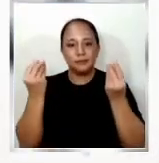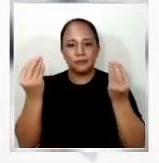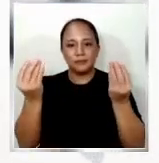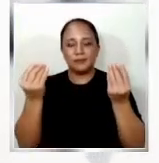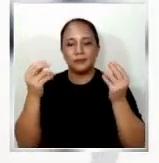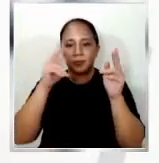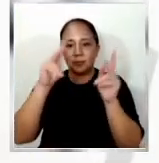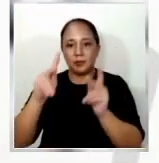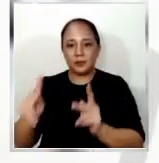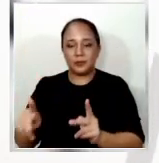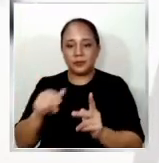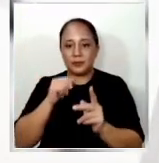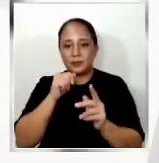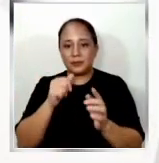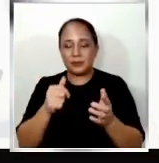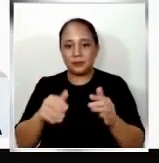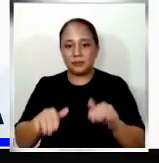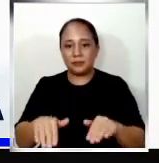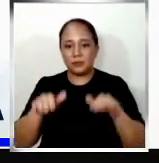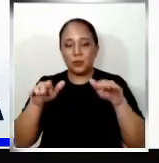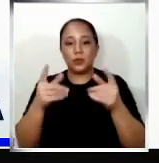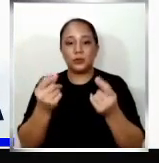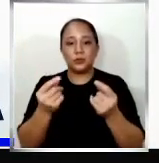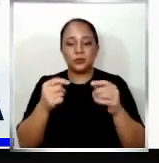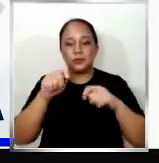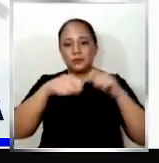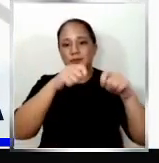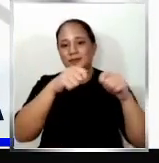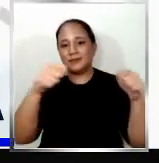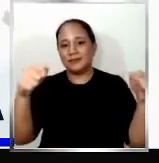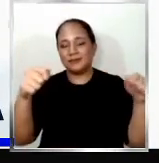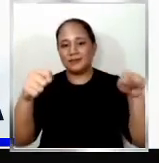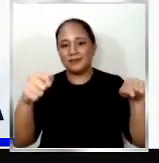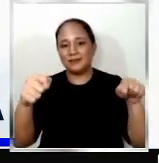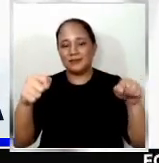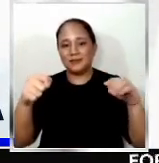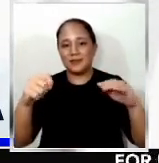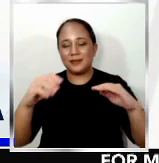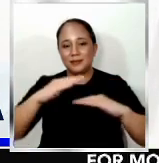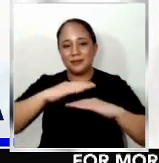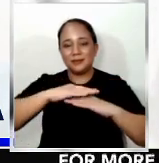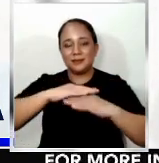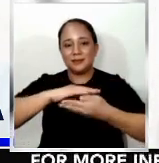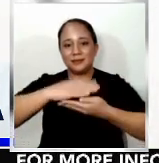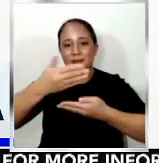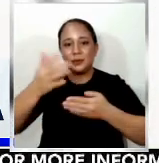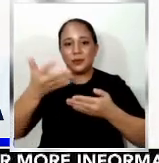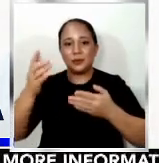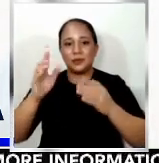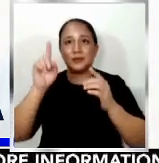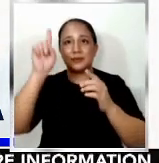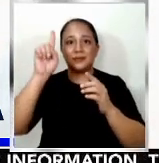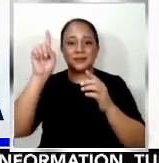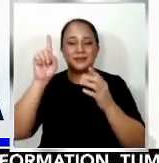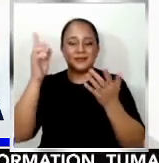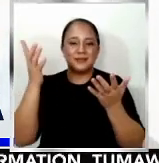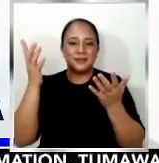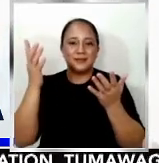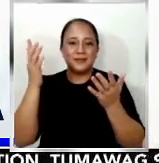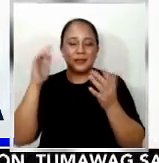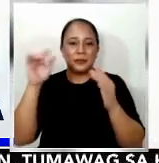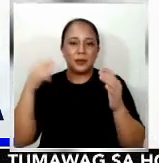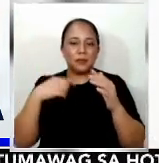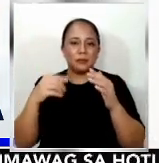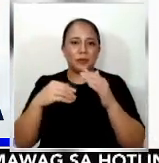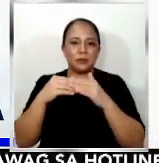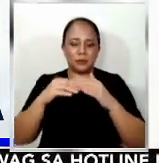baha, itinali na lang ng pamilya Tagyam ang kabaong ng kanilang kaanak sa Kisame. Kwento ni Cheryl, umabot hanggang sa dibdib